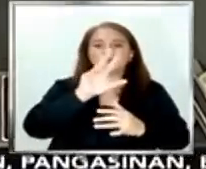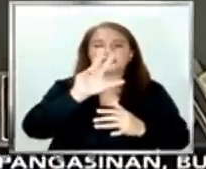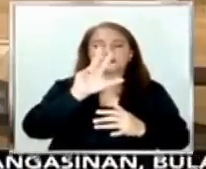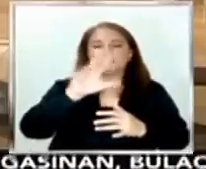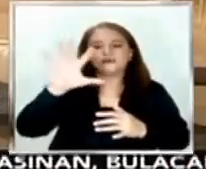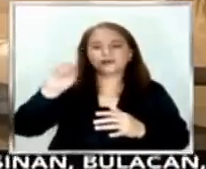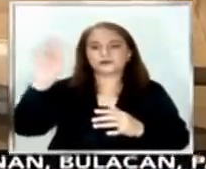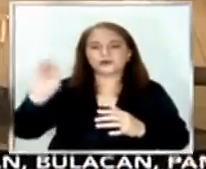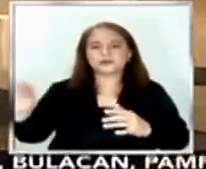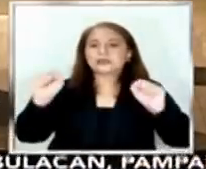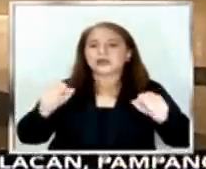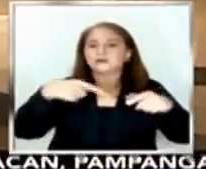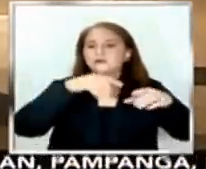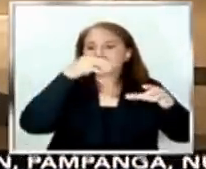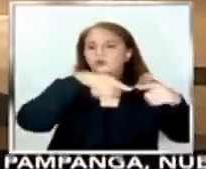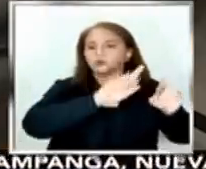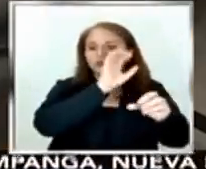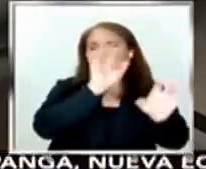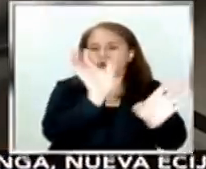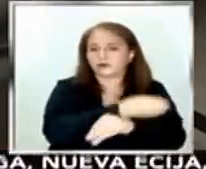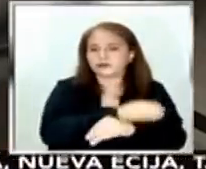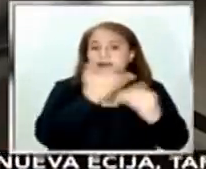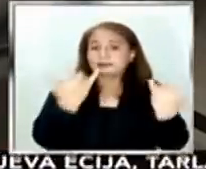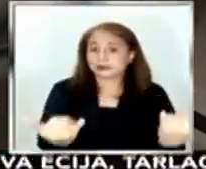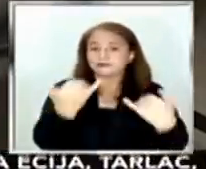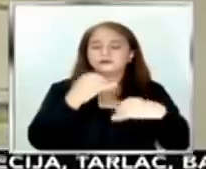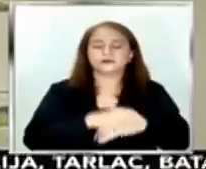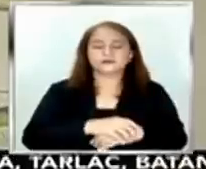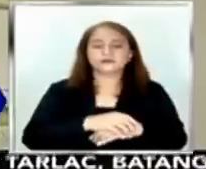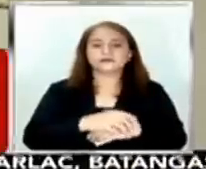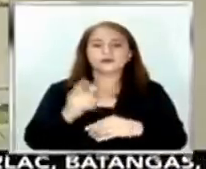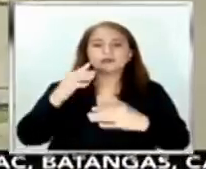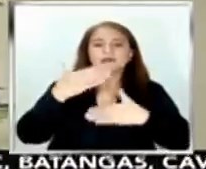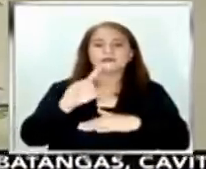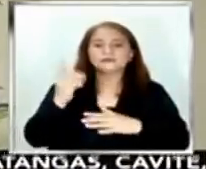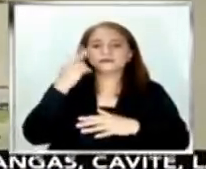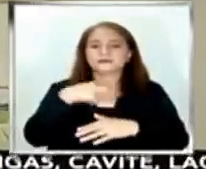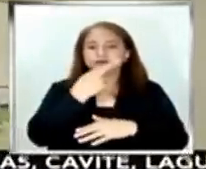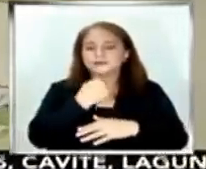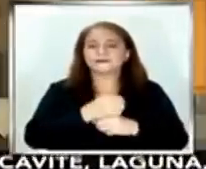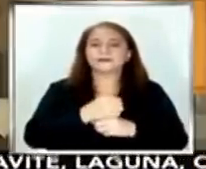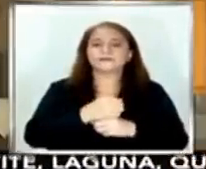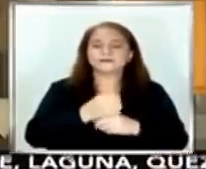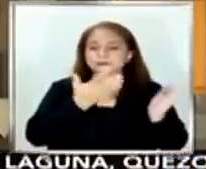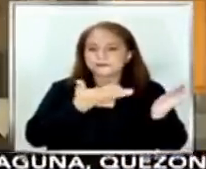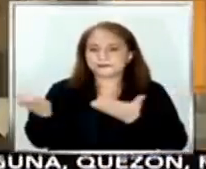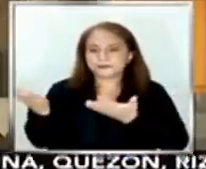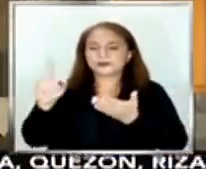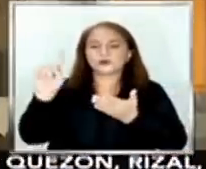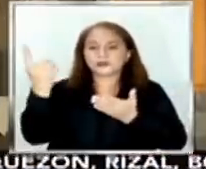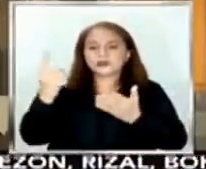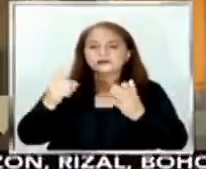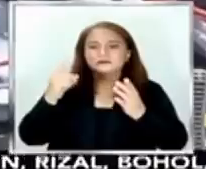on-site operational capacity sa panahong ito. Limitado lang ang mga restaurant at kapihan sa delivery at take-out. Bawal ang